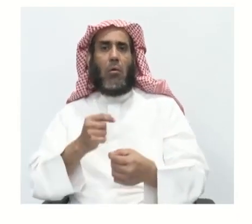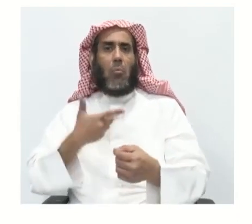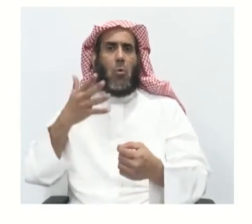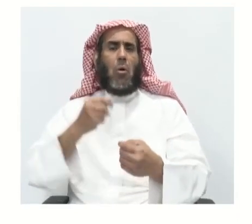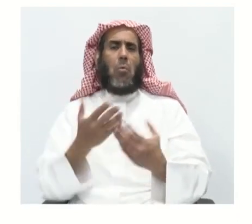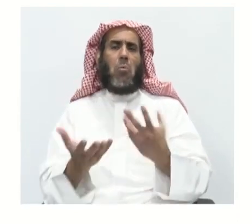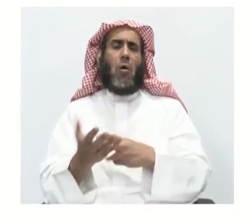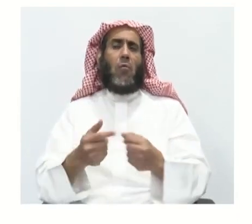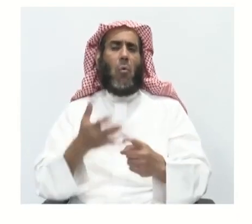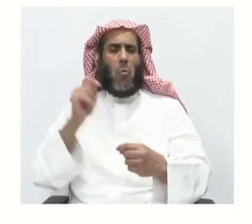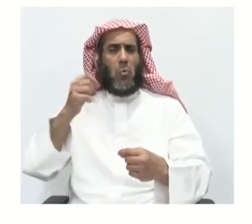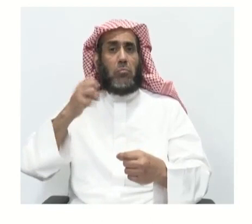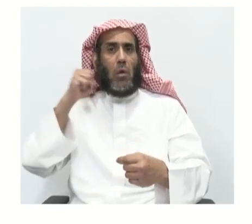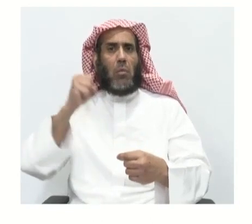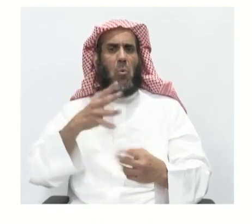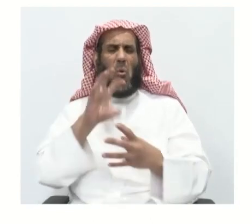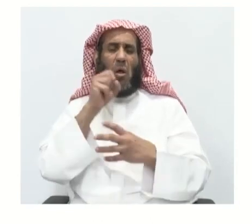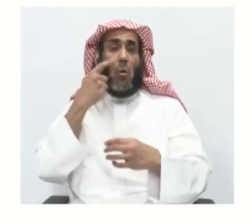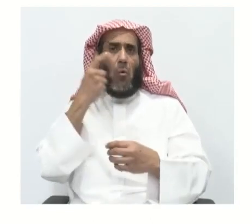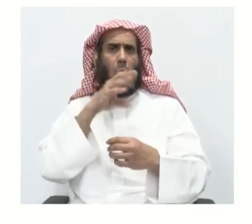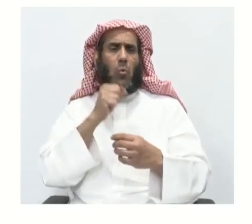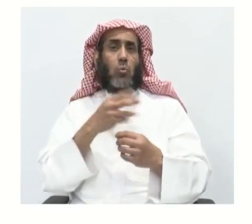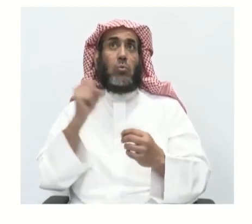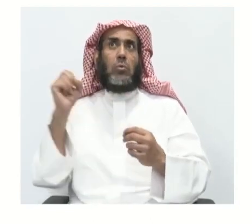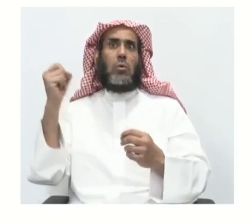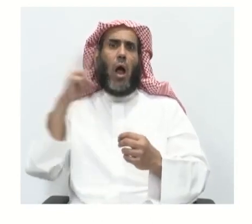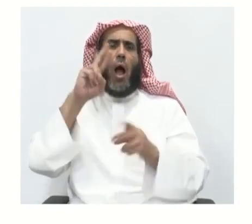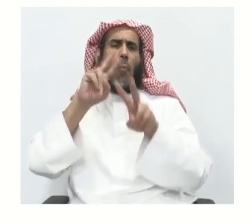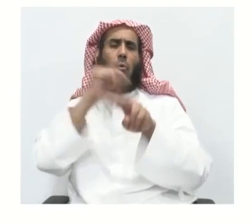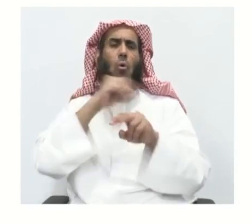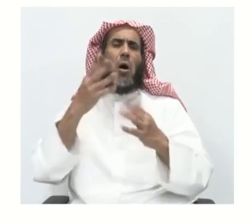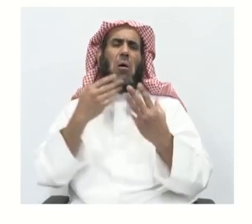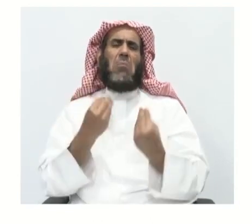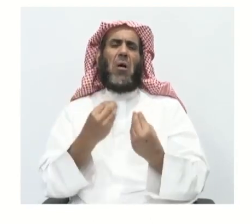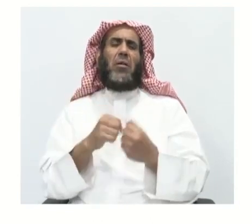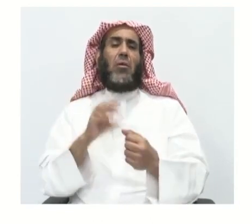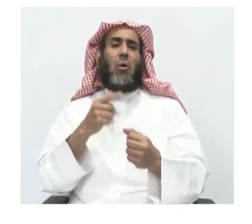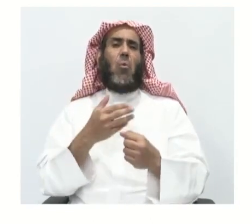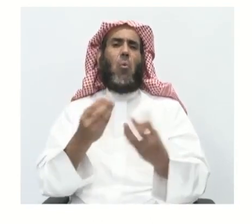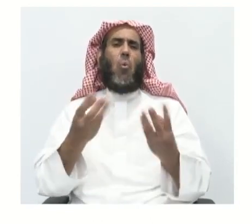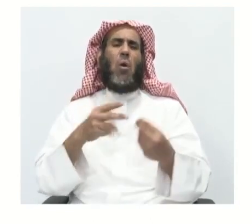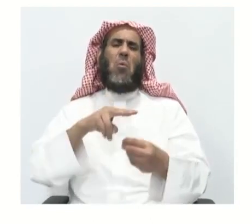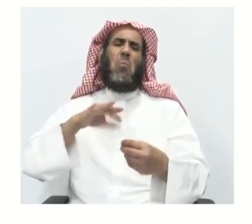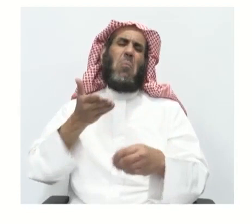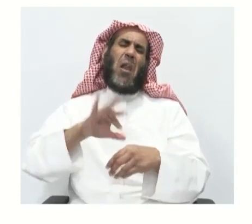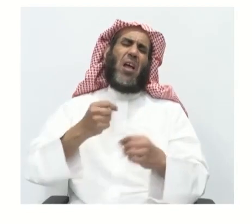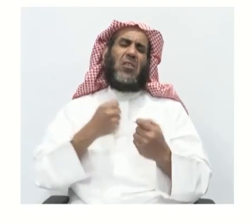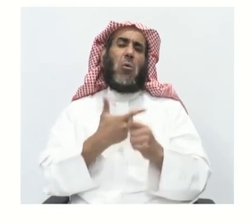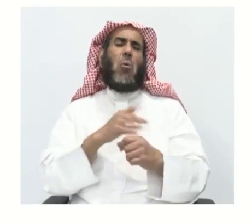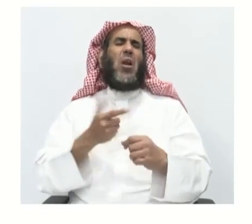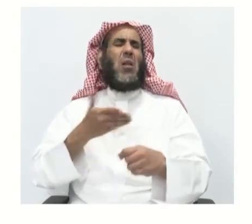بكفي صارم واظلم في عيني منه شهاب وابطى عني والمنايا سريعه وللموت